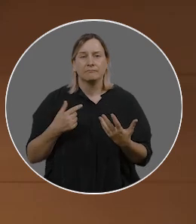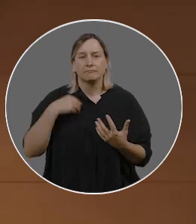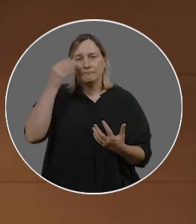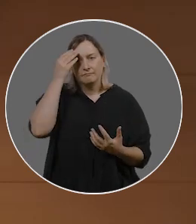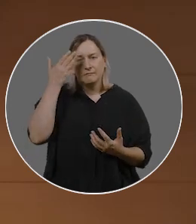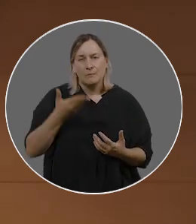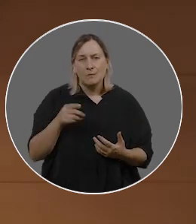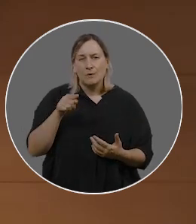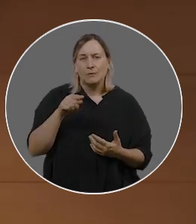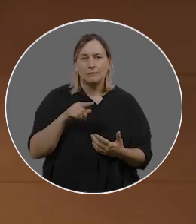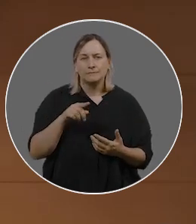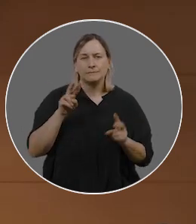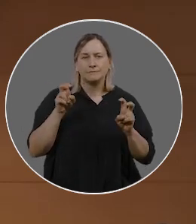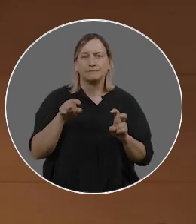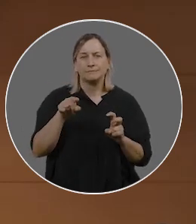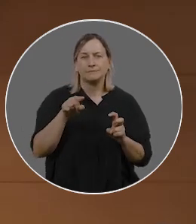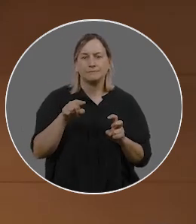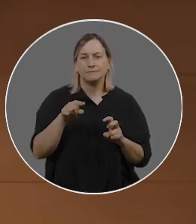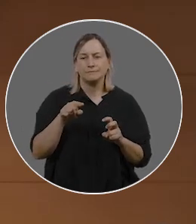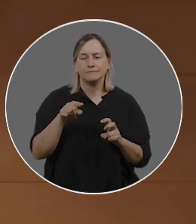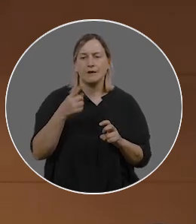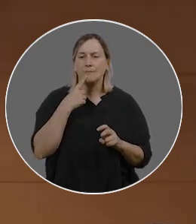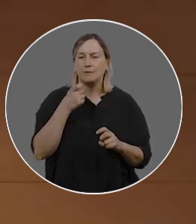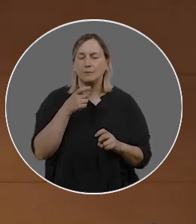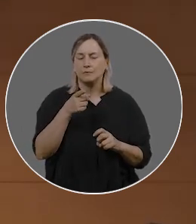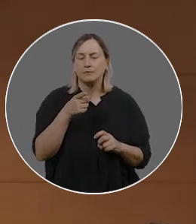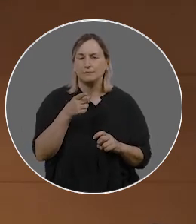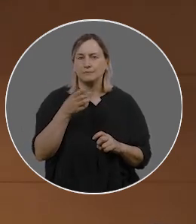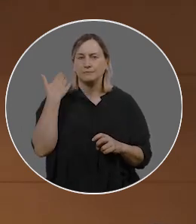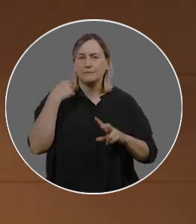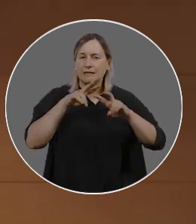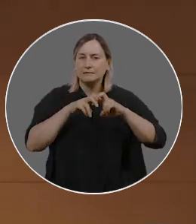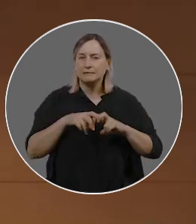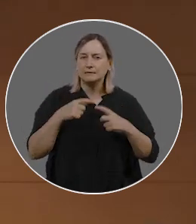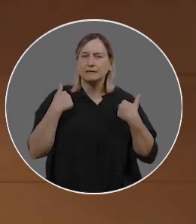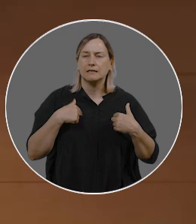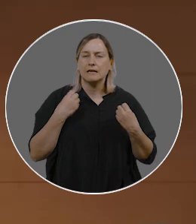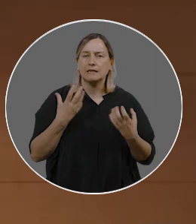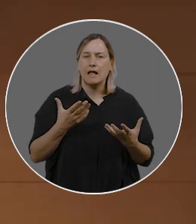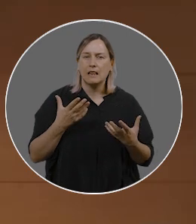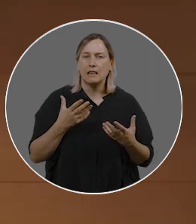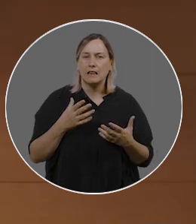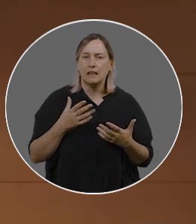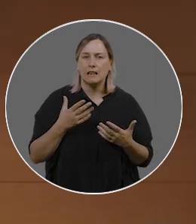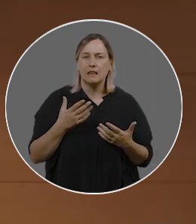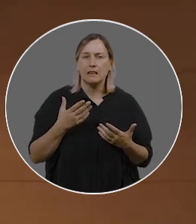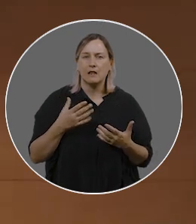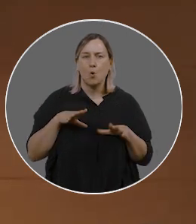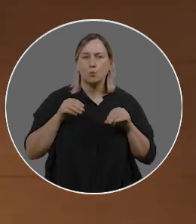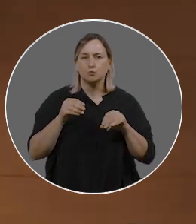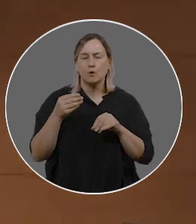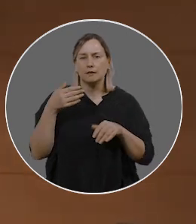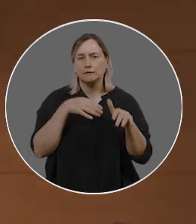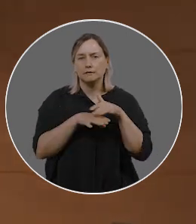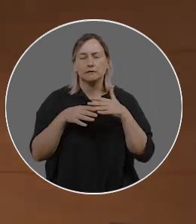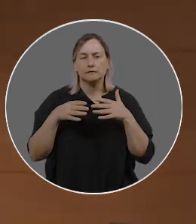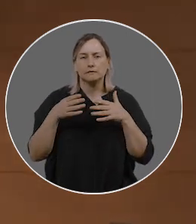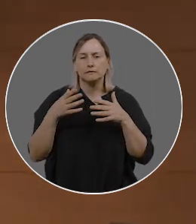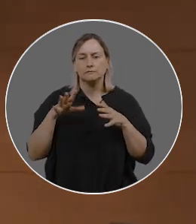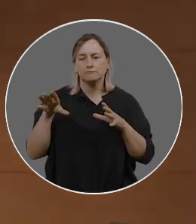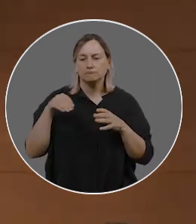important la transferència. Però voldria saber, en la recerca, com esteu involucrant els usuaris?